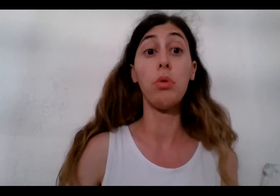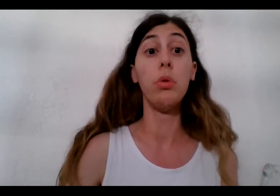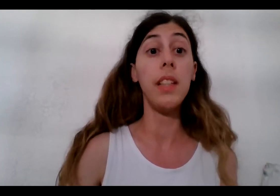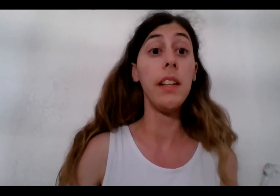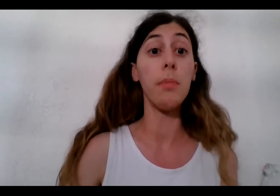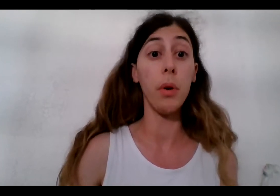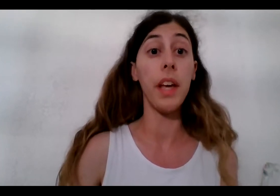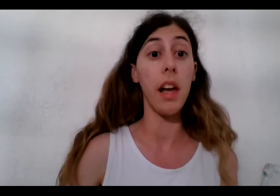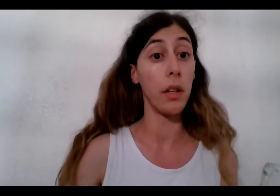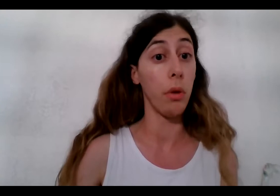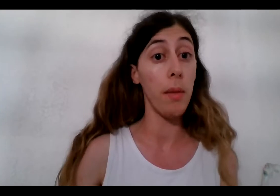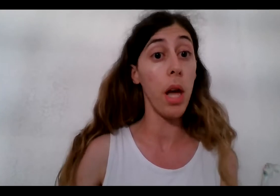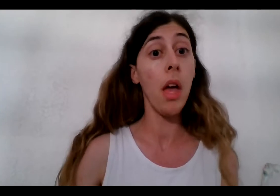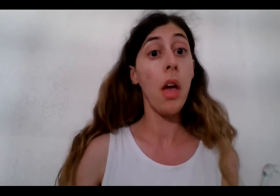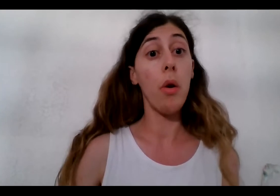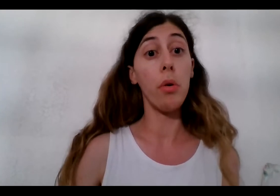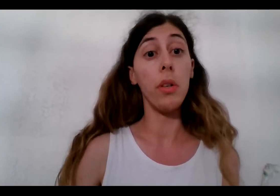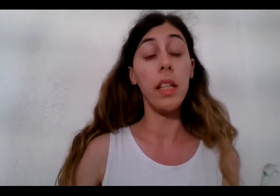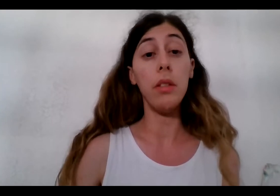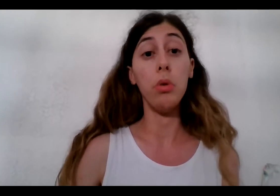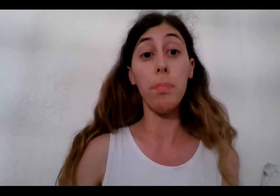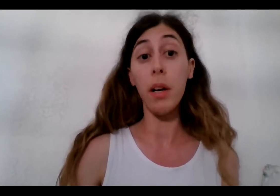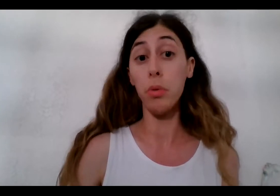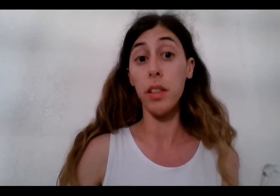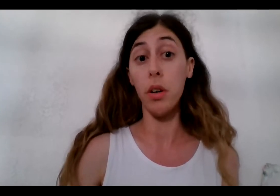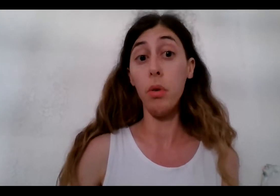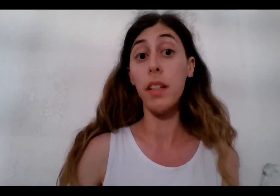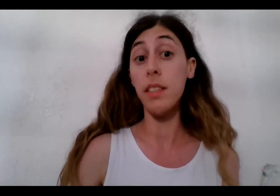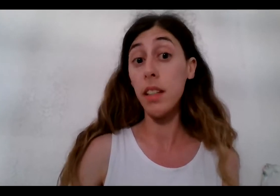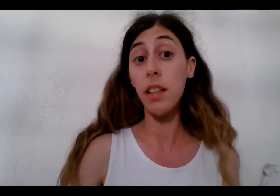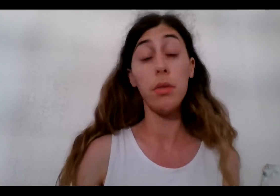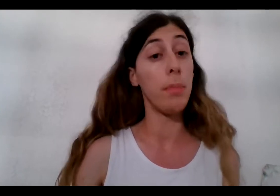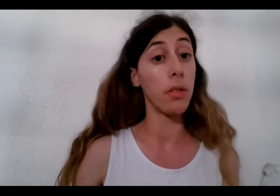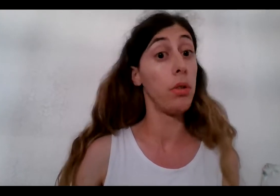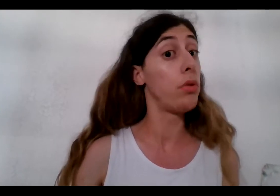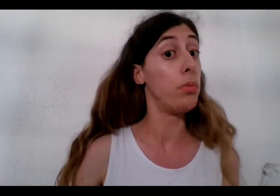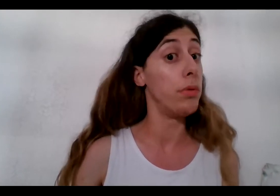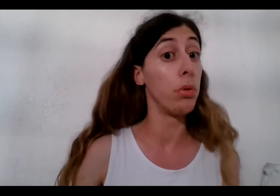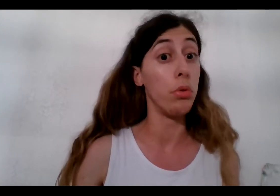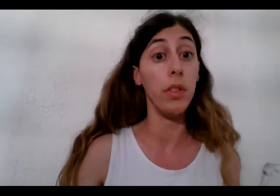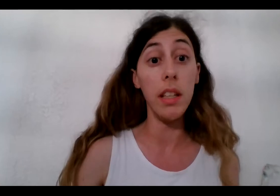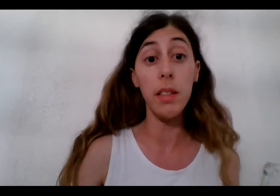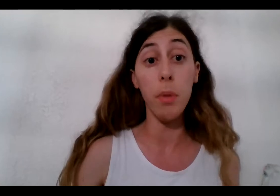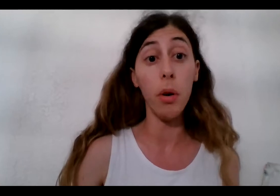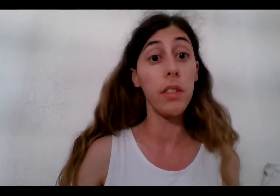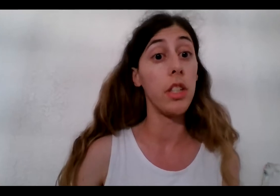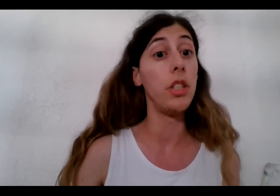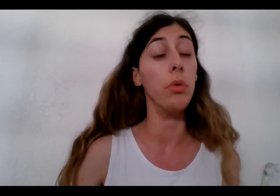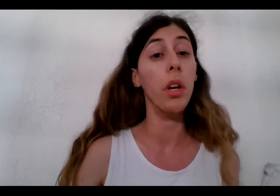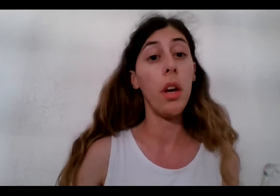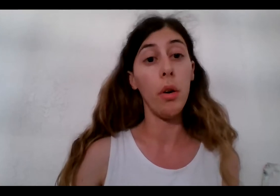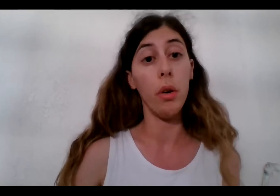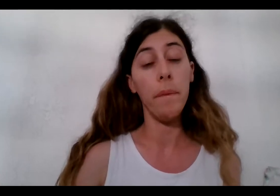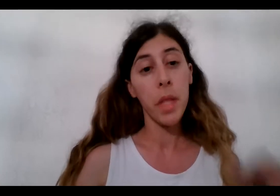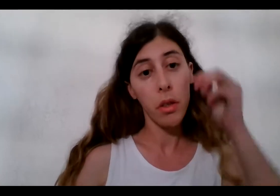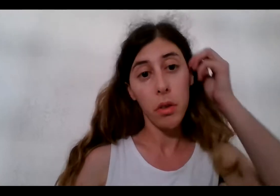une sorte de délire mental incurable. Et donc, par conséquent, on a des écrits de ces personnes que vous pouvez retrouver aisément. Il s'agit de